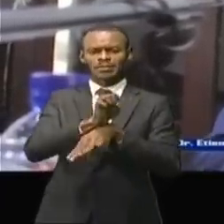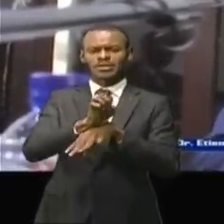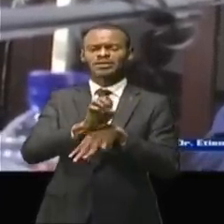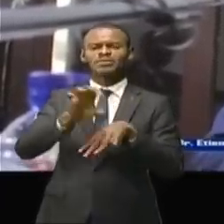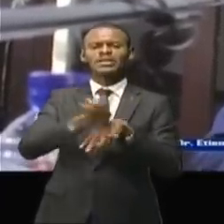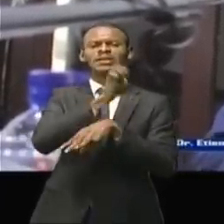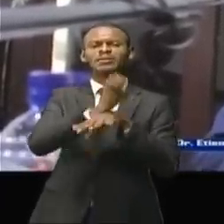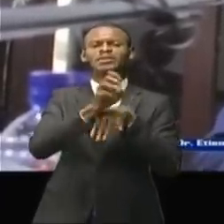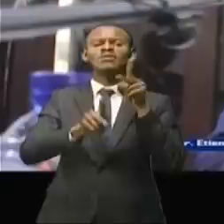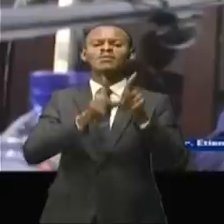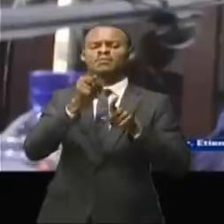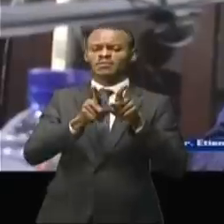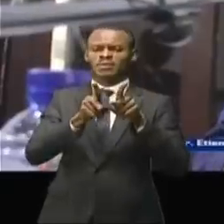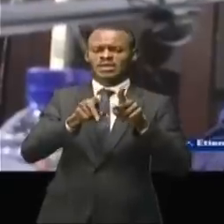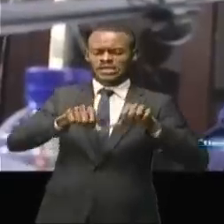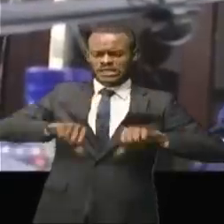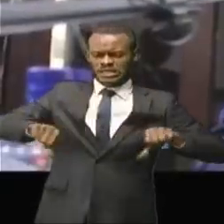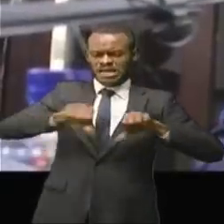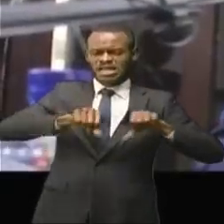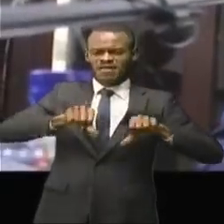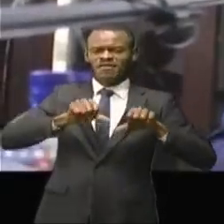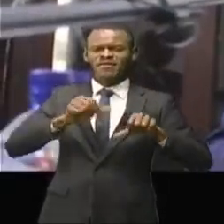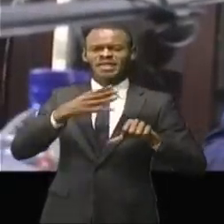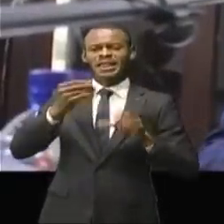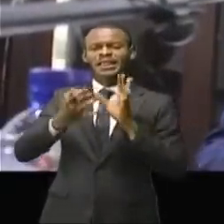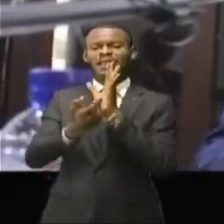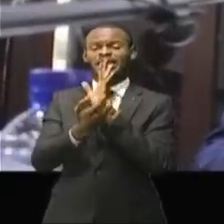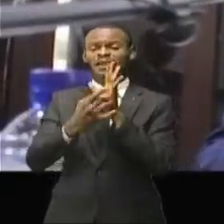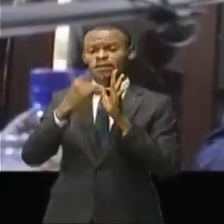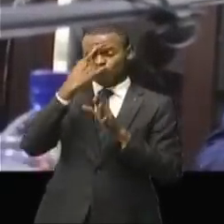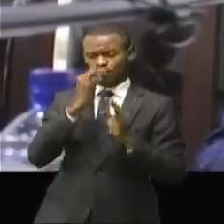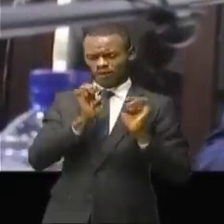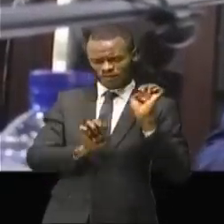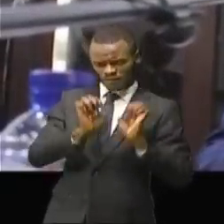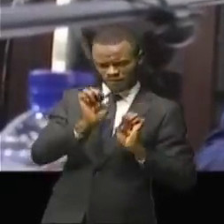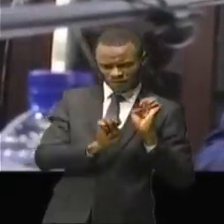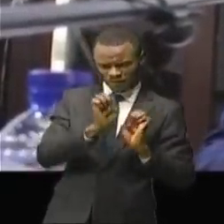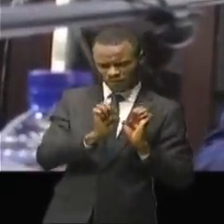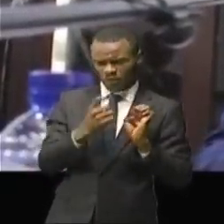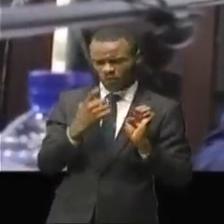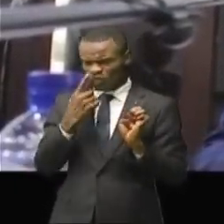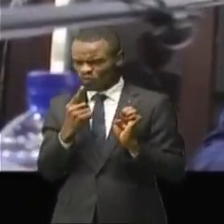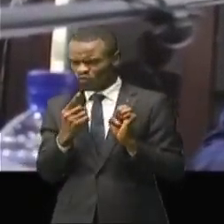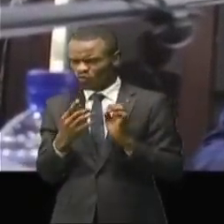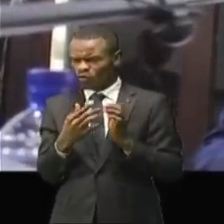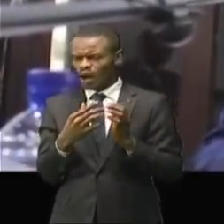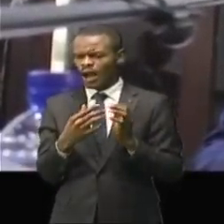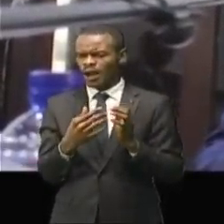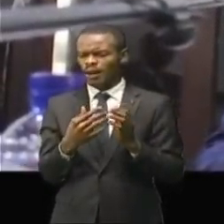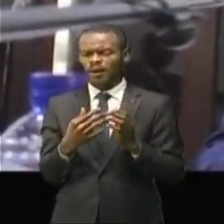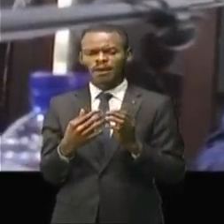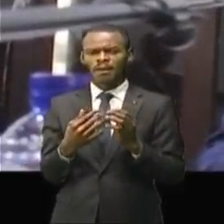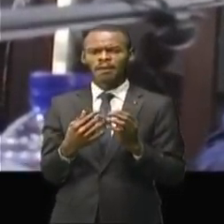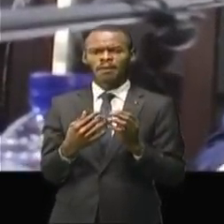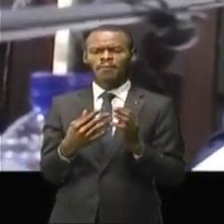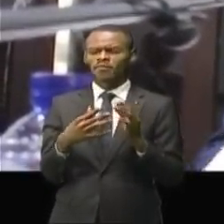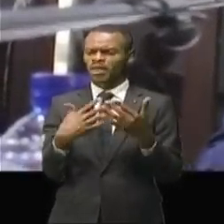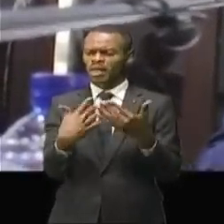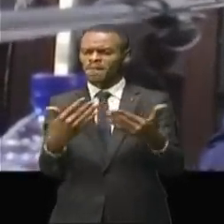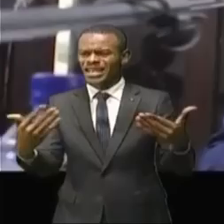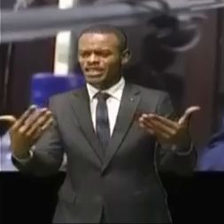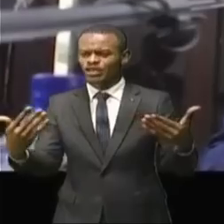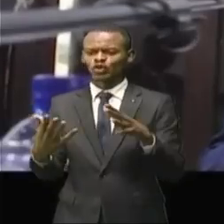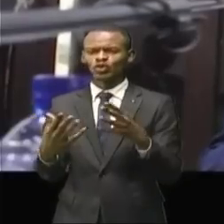caractère scientifique et technique chargée de l'évaluation de la conformité tierce partie conformément